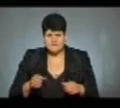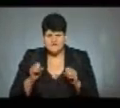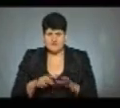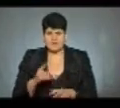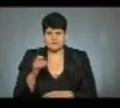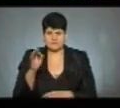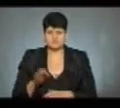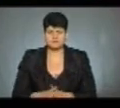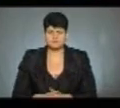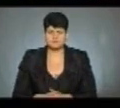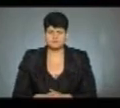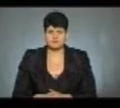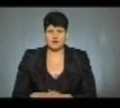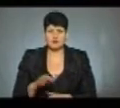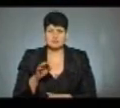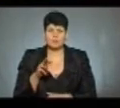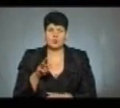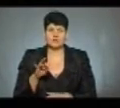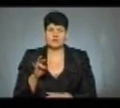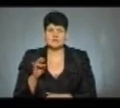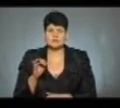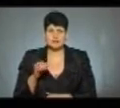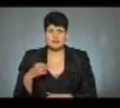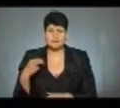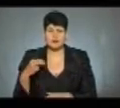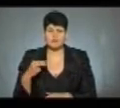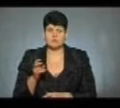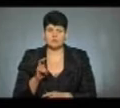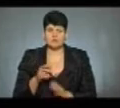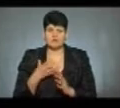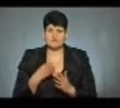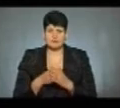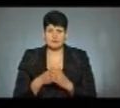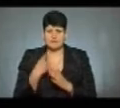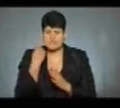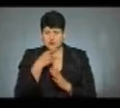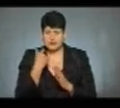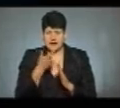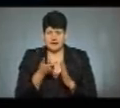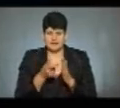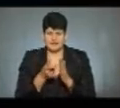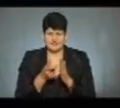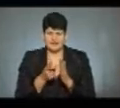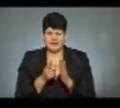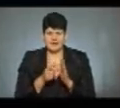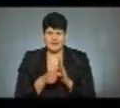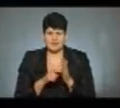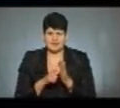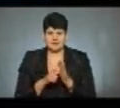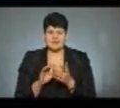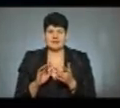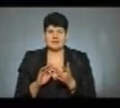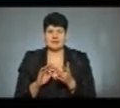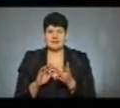100. Олександр Монастирський під час перерви заходить у свій персональний кабінет на сайті Івано-Франківського регіонального